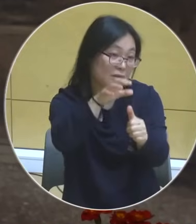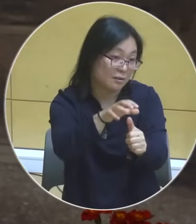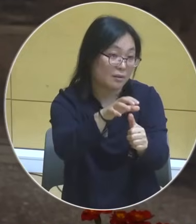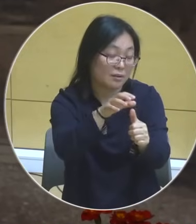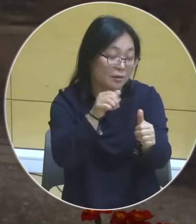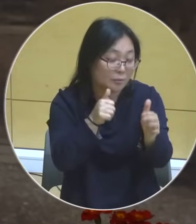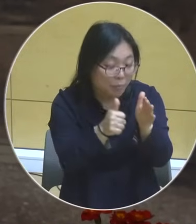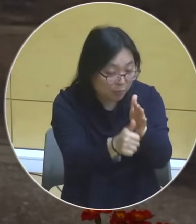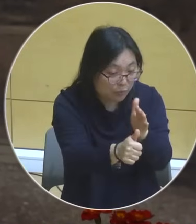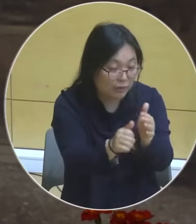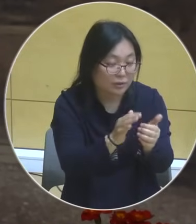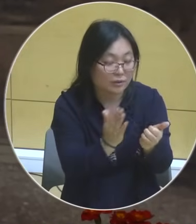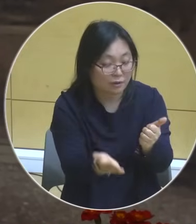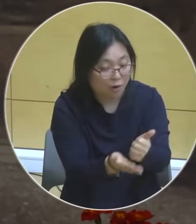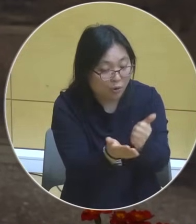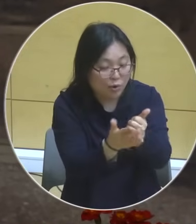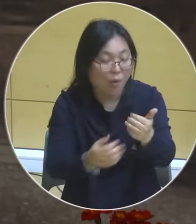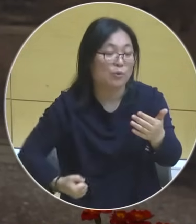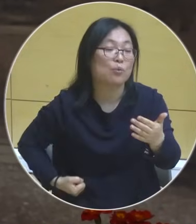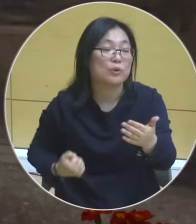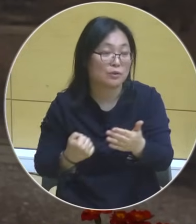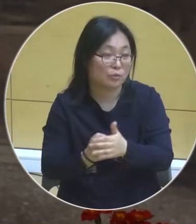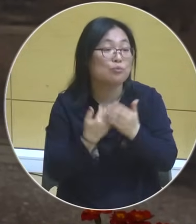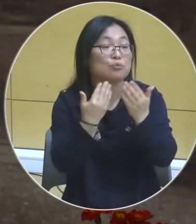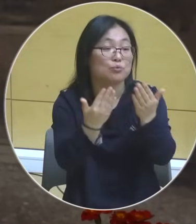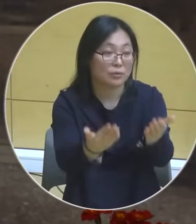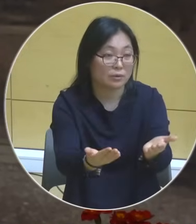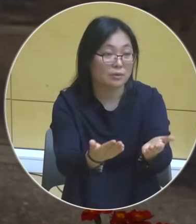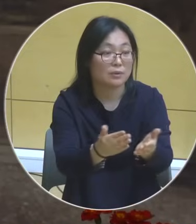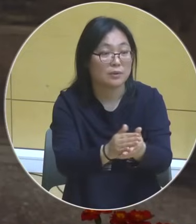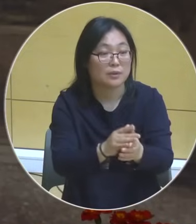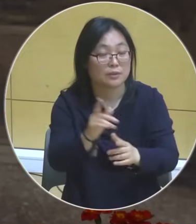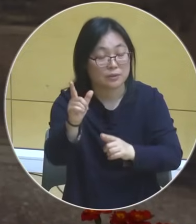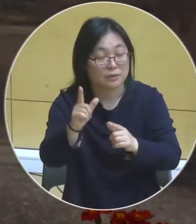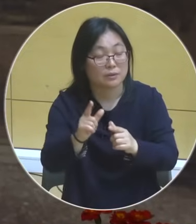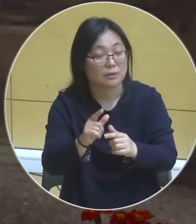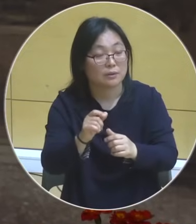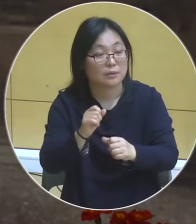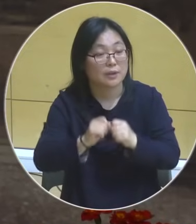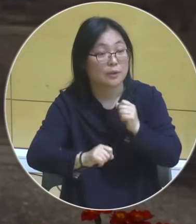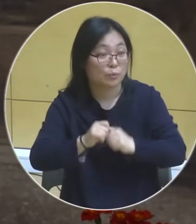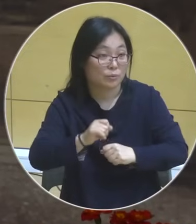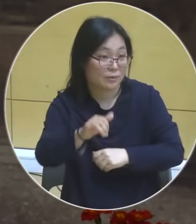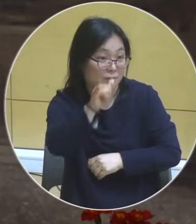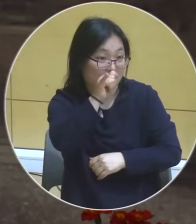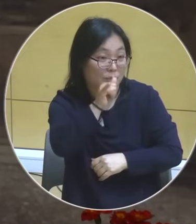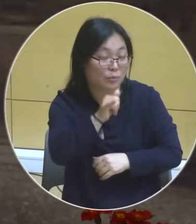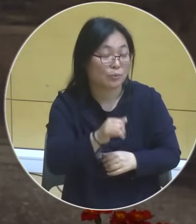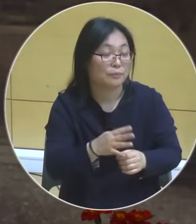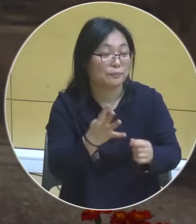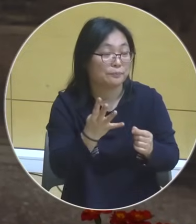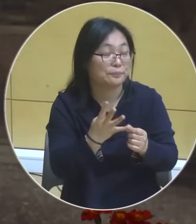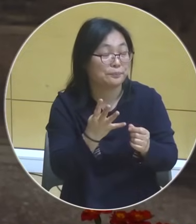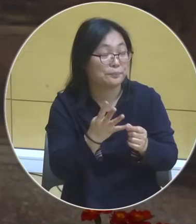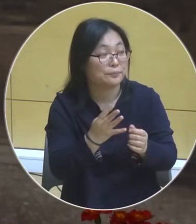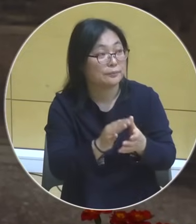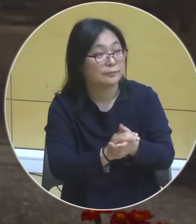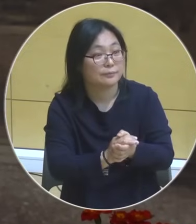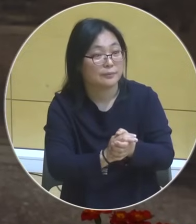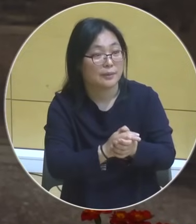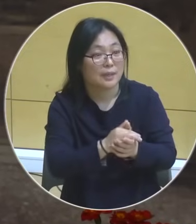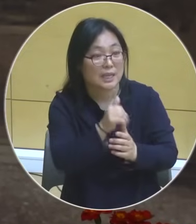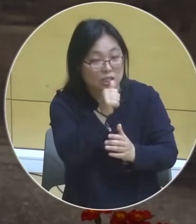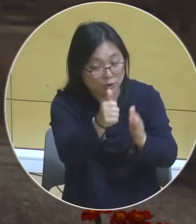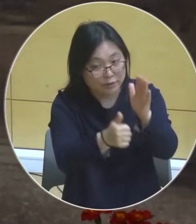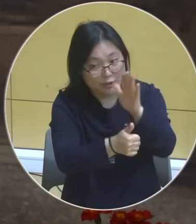키스하면서 그들에게 격려와 용기를 줄 수 있었던 바로 그것이 있었습니다. 그리고 그들에게 또 하나 있었다면 그들은